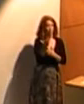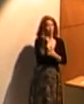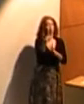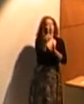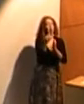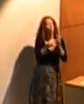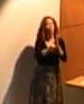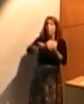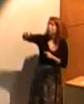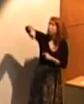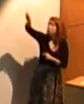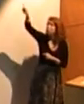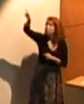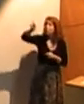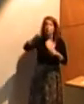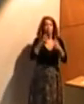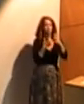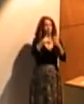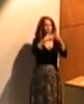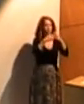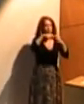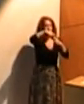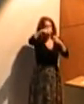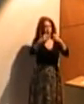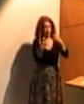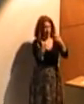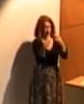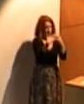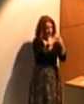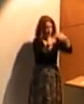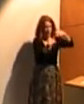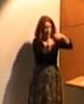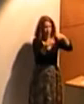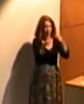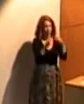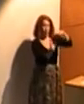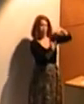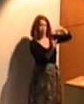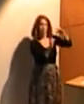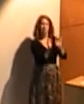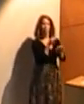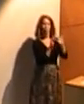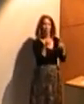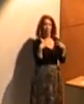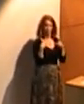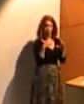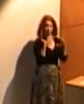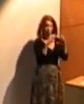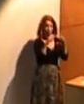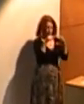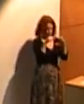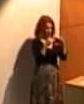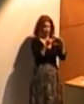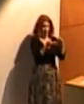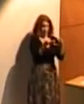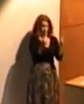idg m en haut à droite sur l'image eh bien on voit bien qui a des roues crantées une cellule vivante avec des roues crantées à l'intérieur ou aux se dit mais